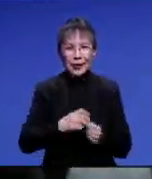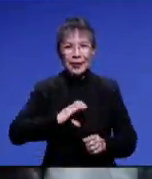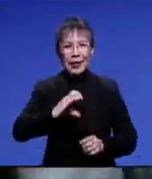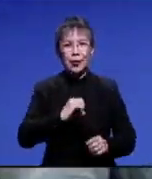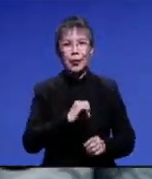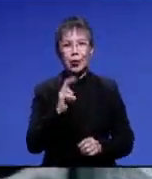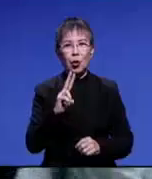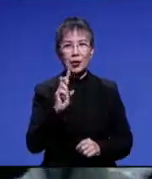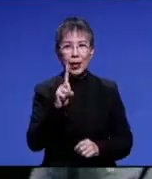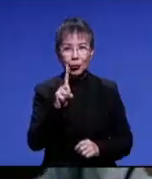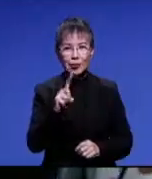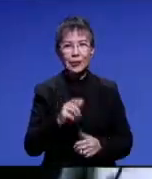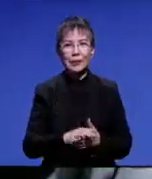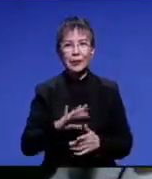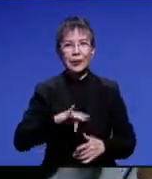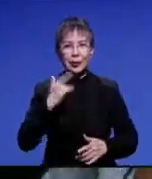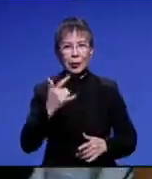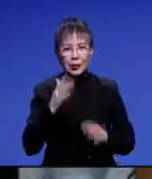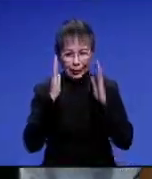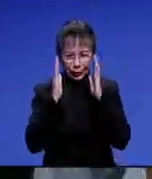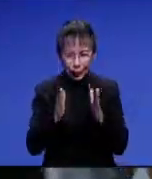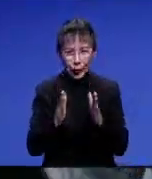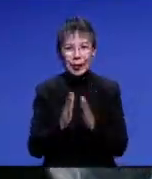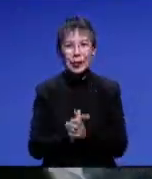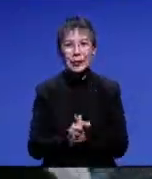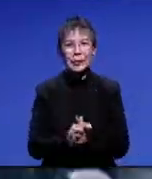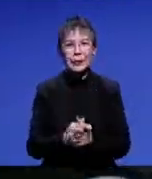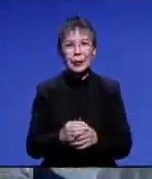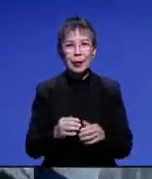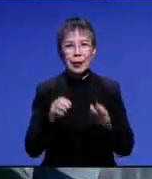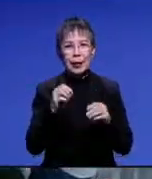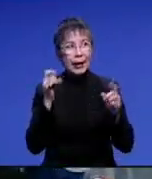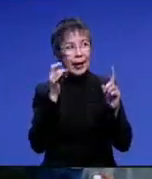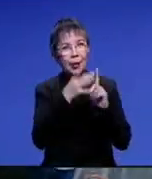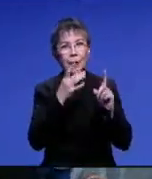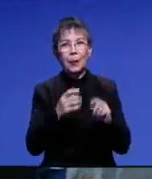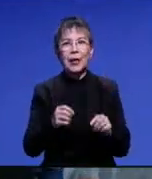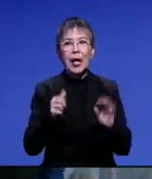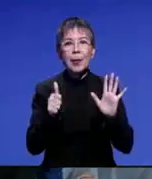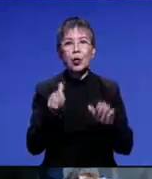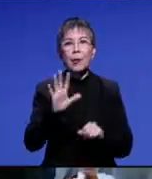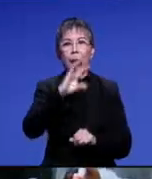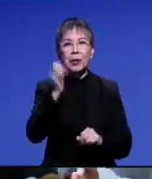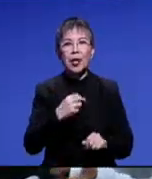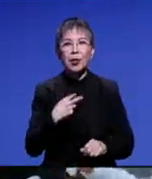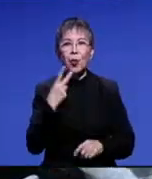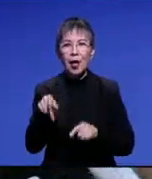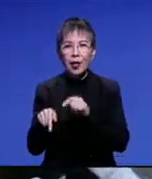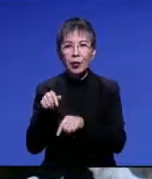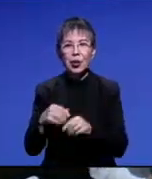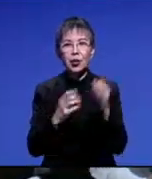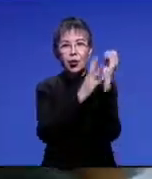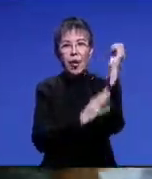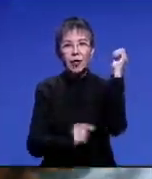urut 01 misalnya. Secara spesifik, Capres Petahana Joko Widodo memasang target meraih lebih dari 65% suara di